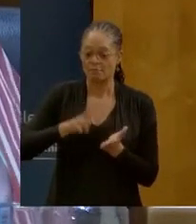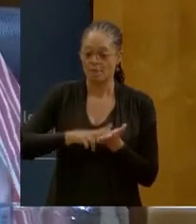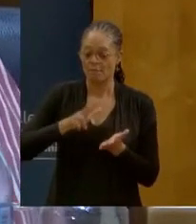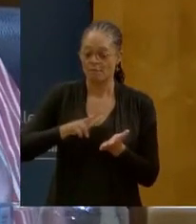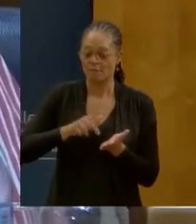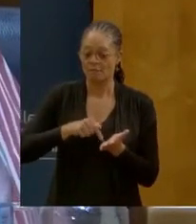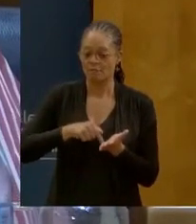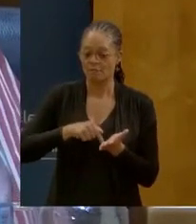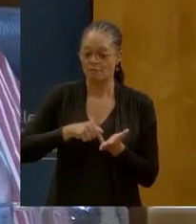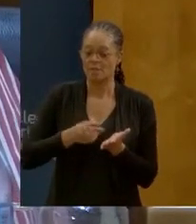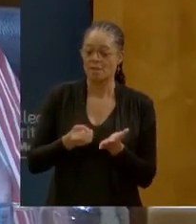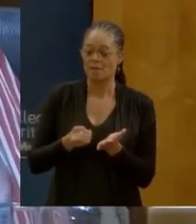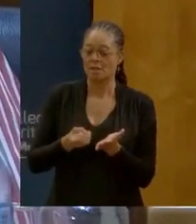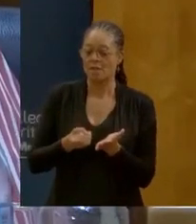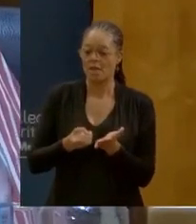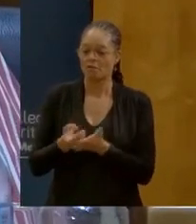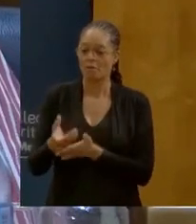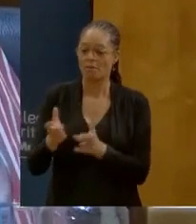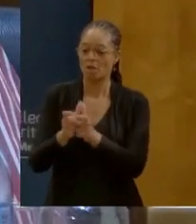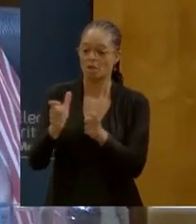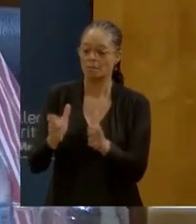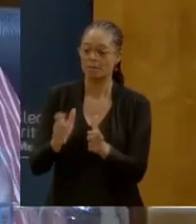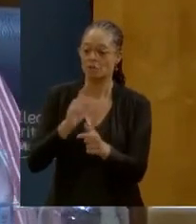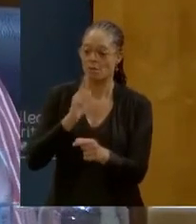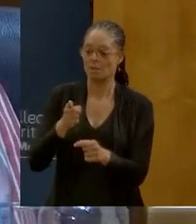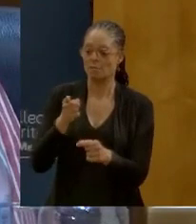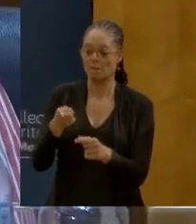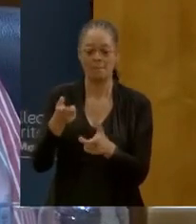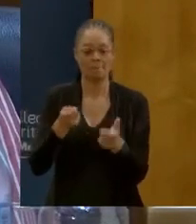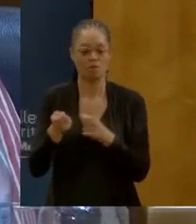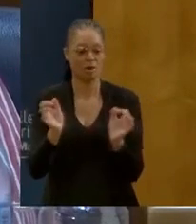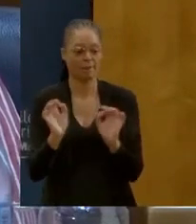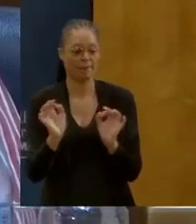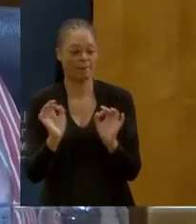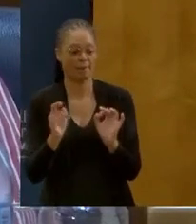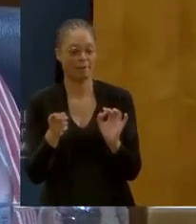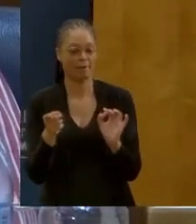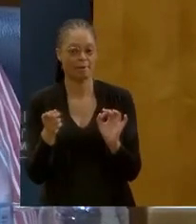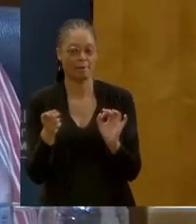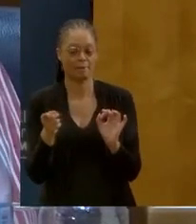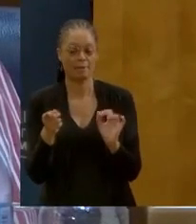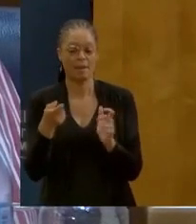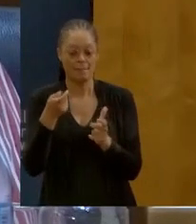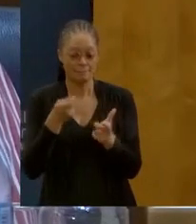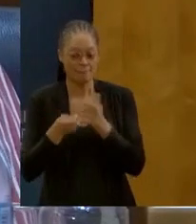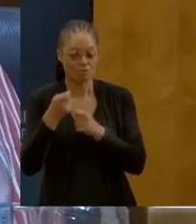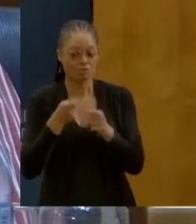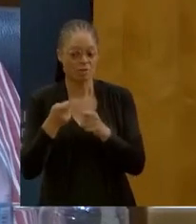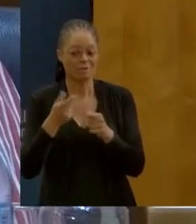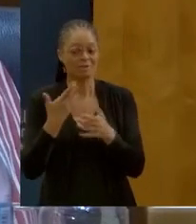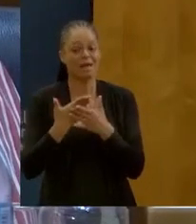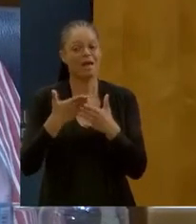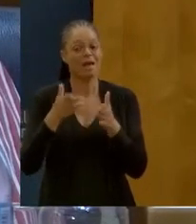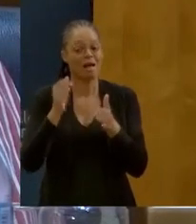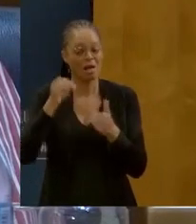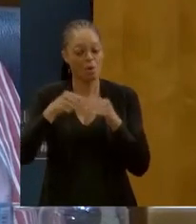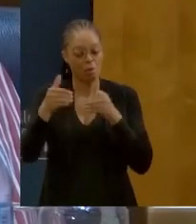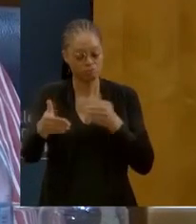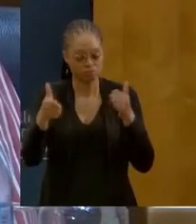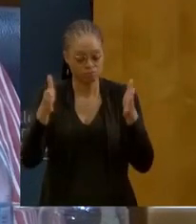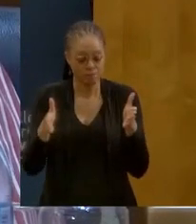commande à cette entreprise n'a plus de marché. Ce marché qui est un accord cadre,